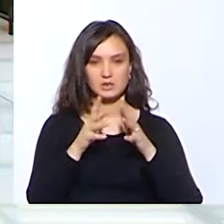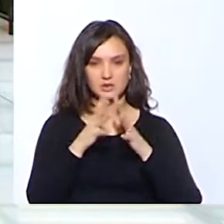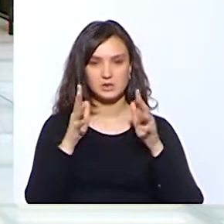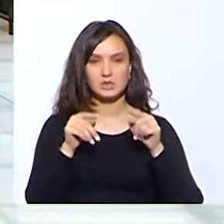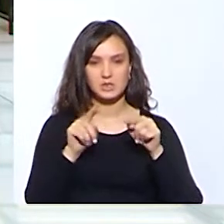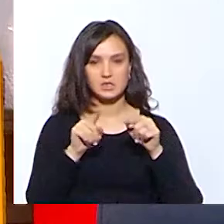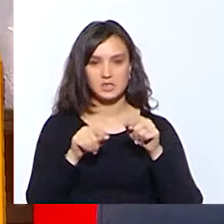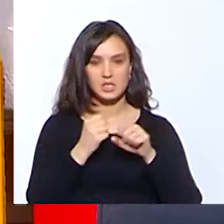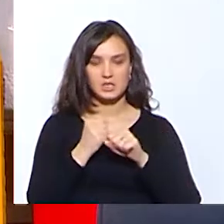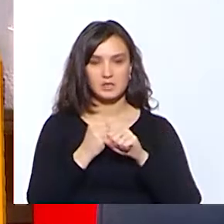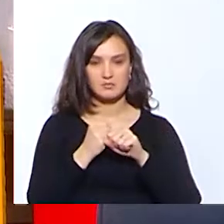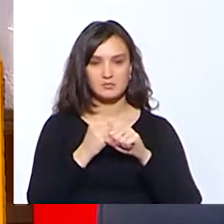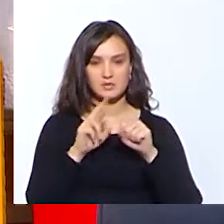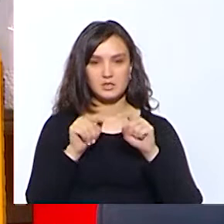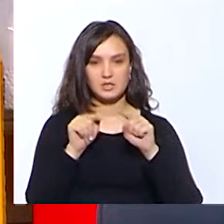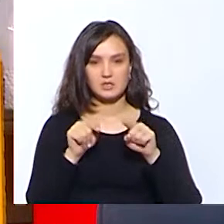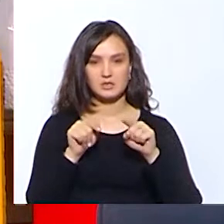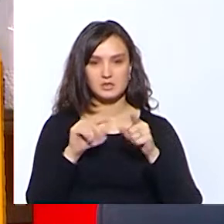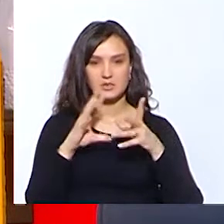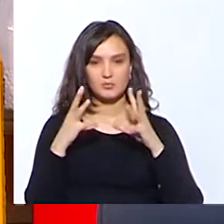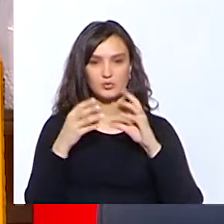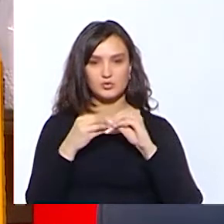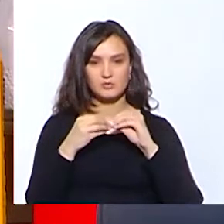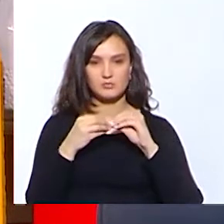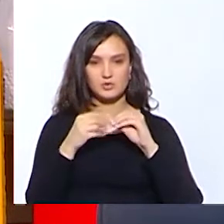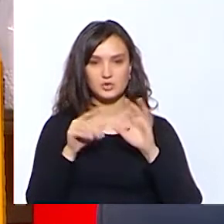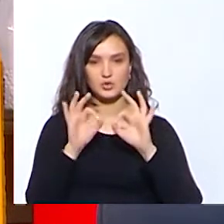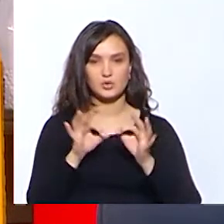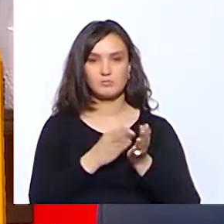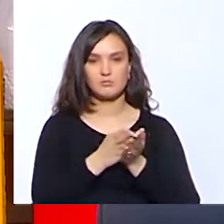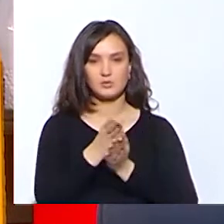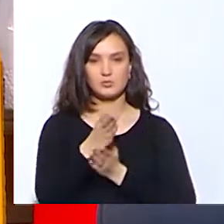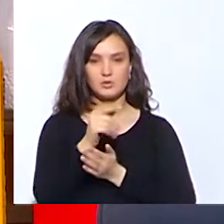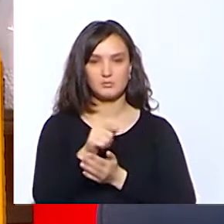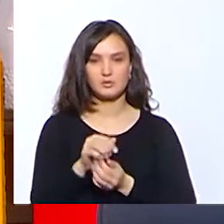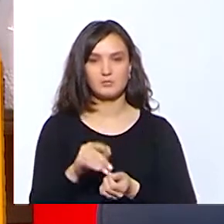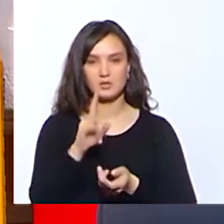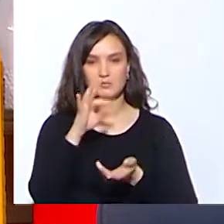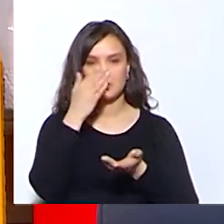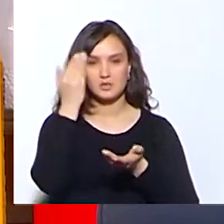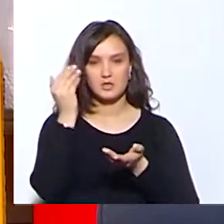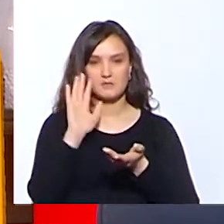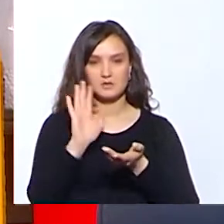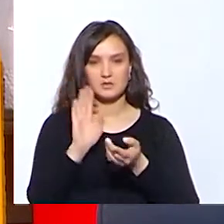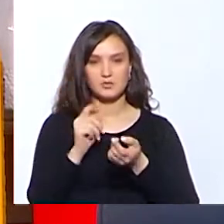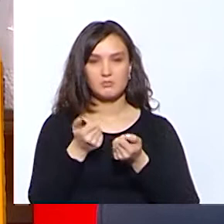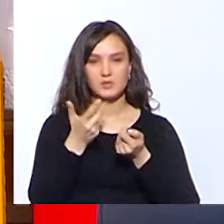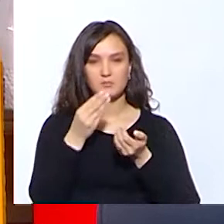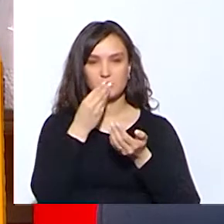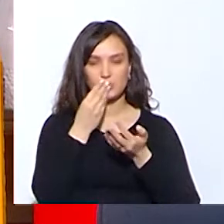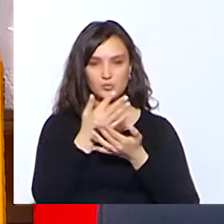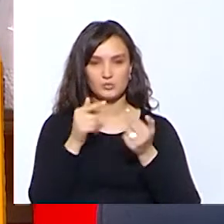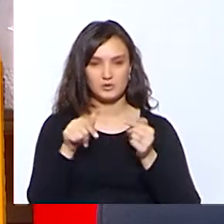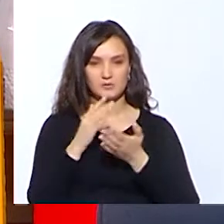ახდენს და საბოლოო ჯამში ეს გახლავთ სწორი მიმართულება. მაგრამ არ დაგავიწყდეთ, რომ აქ ჩვენ გვაქვს კიდევ რამდენიმე პროდუქტი.